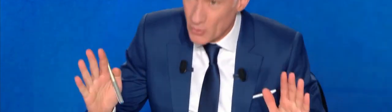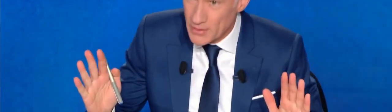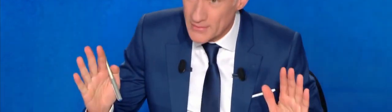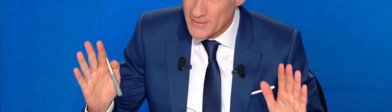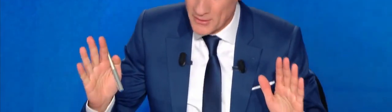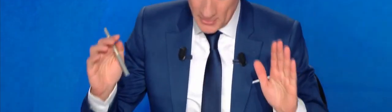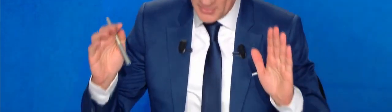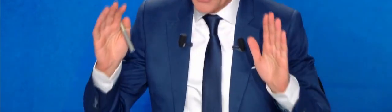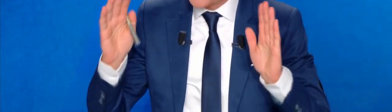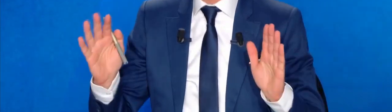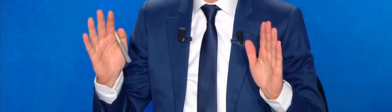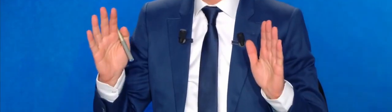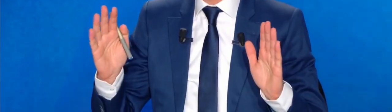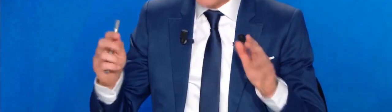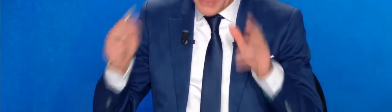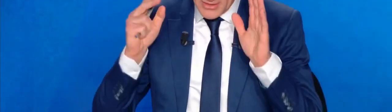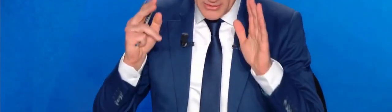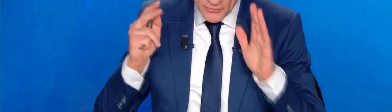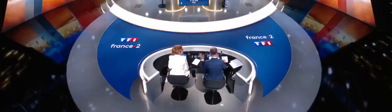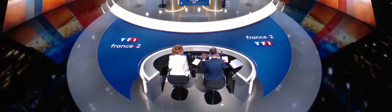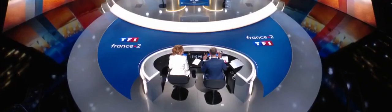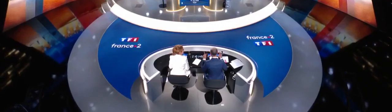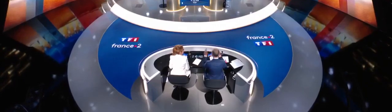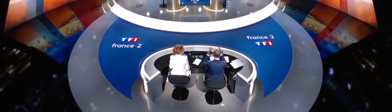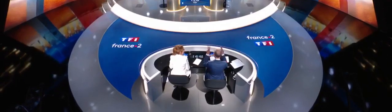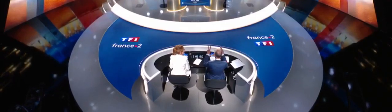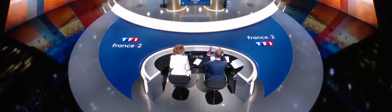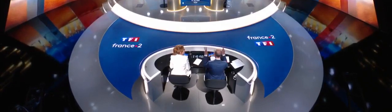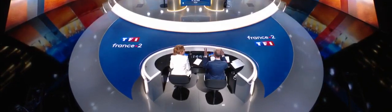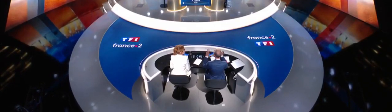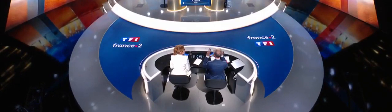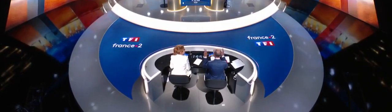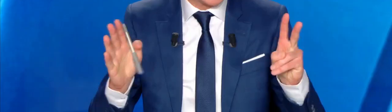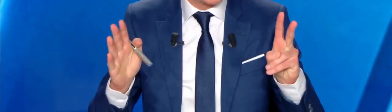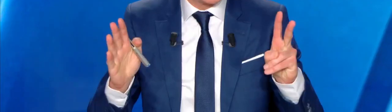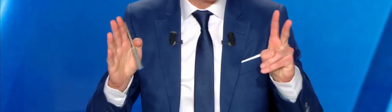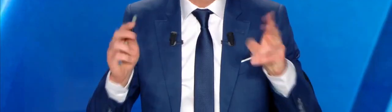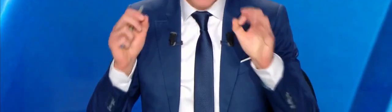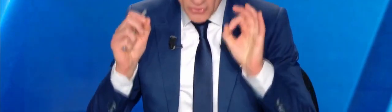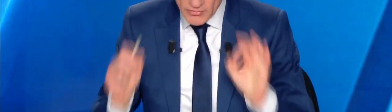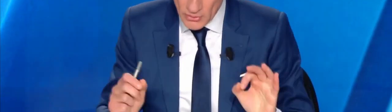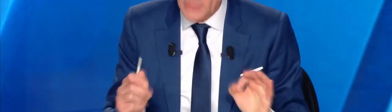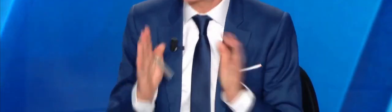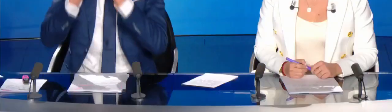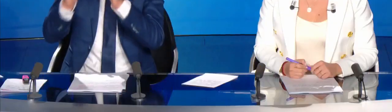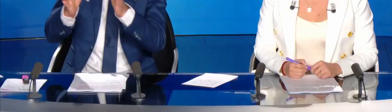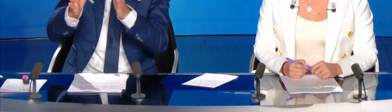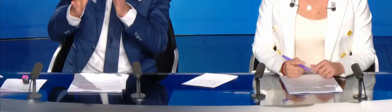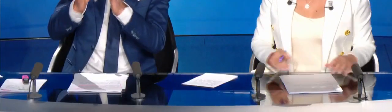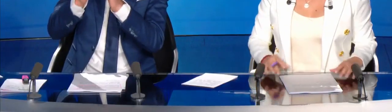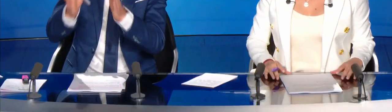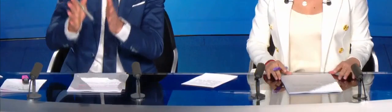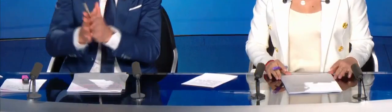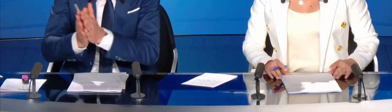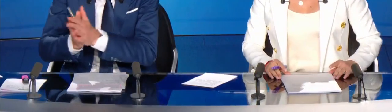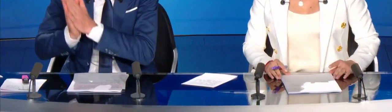vous interrompre juste pour vous rappeler que nous voulions avec Léa vous poser un l'un à l'autre dans les mêmes termes pour une durée d'une minute trente la question suivante,